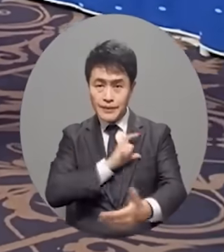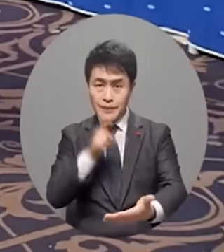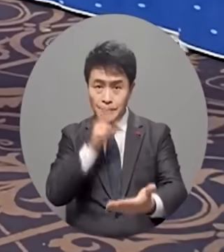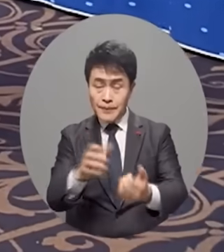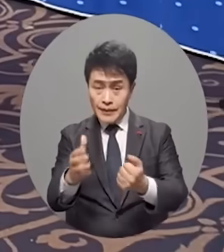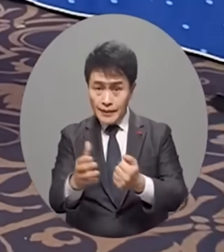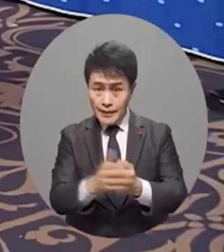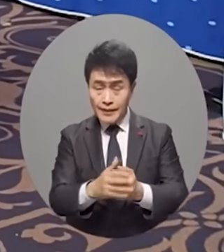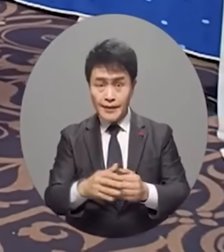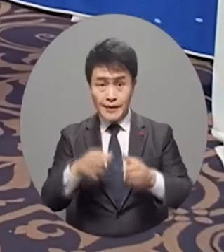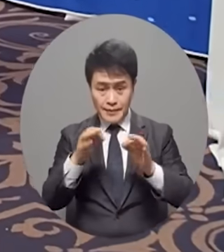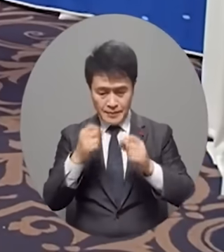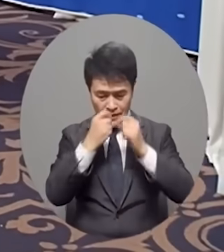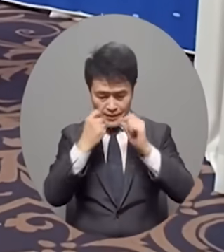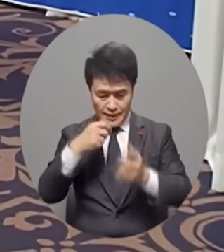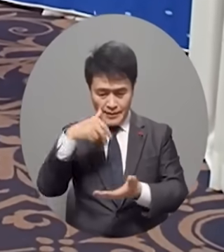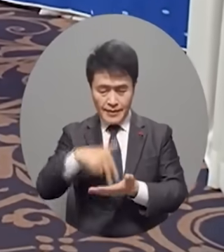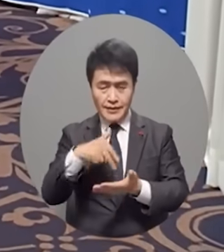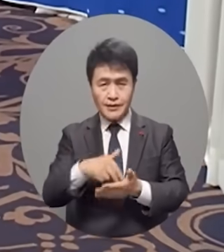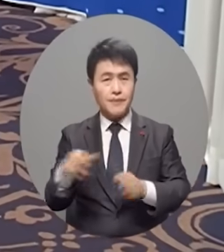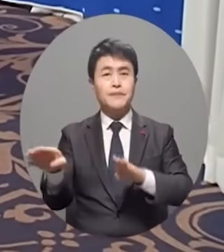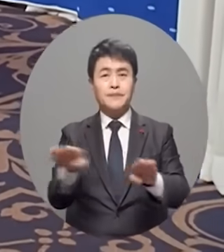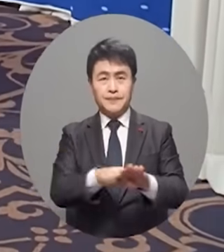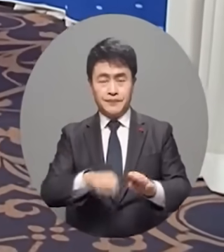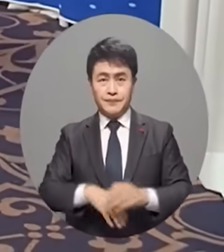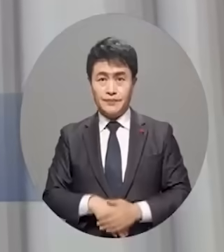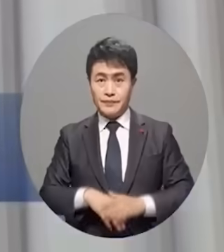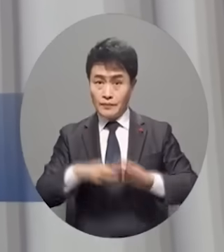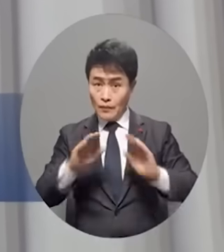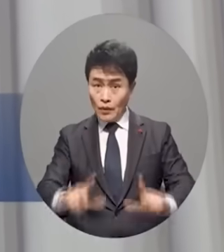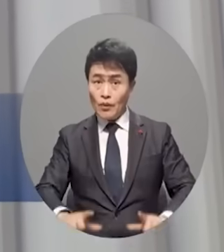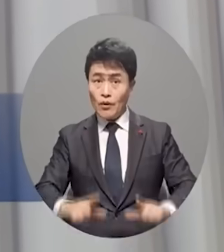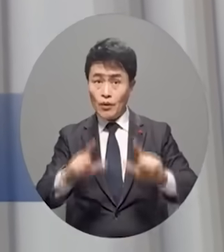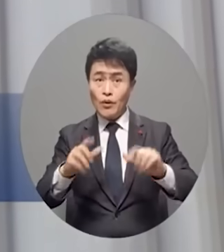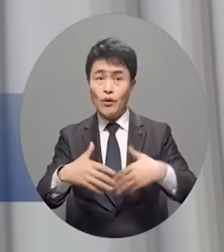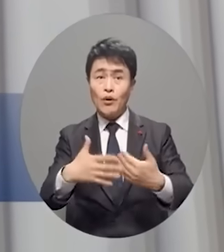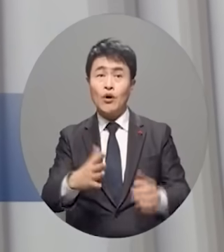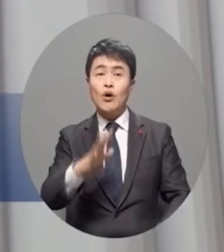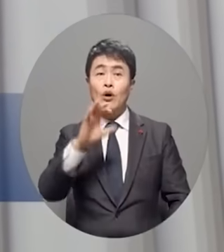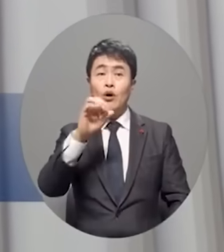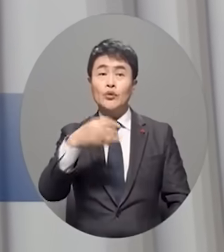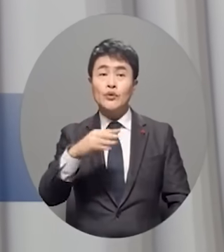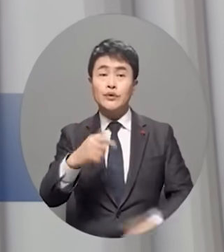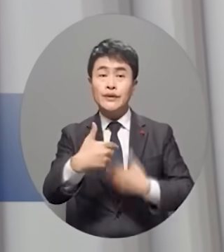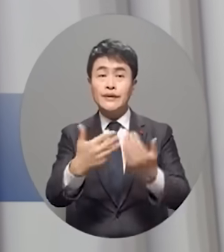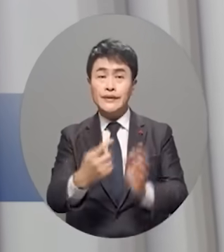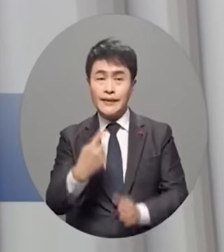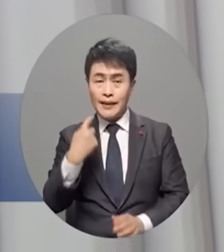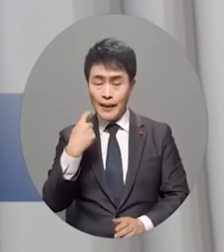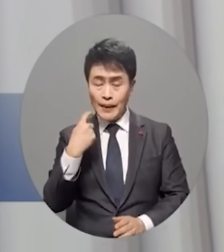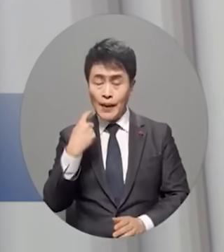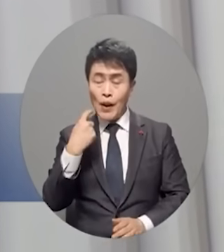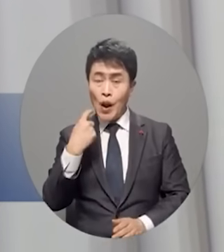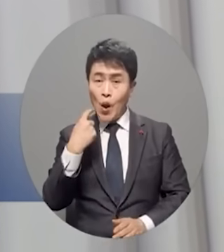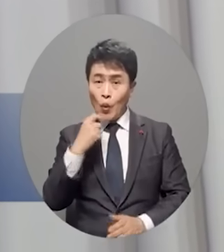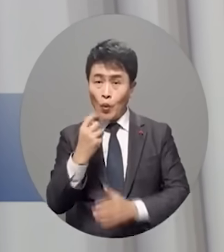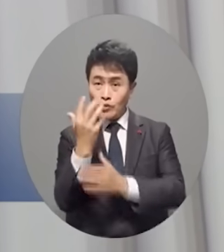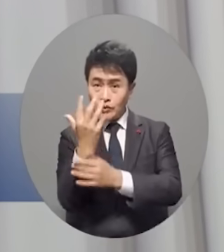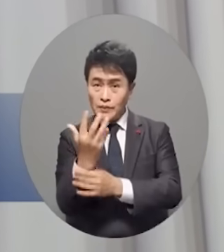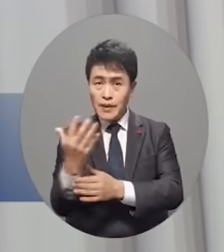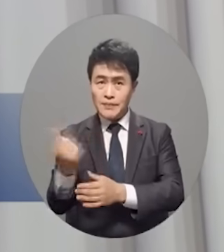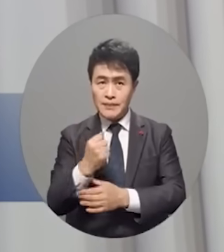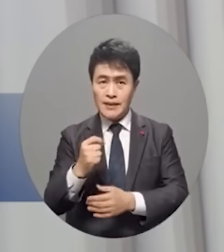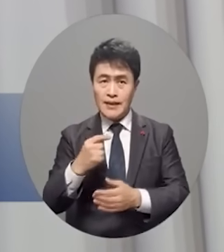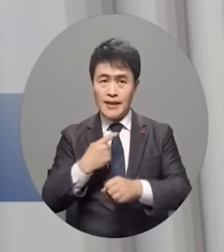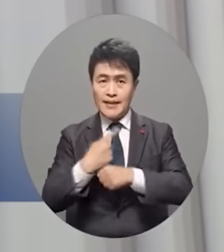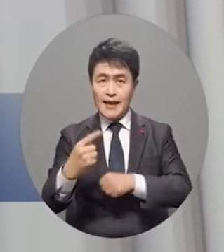선수는 개인 사정을 이유로 참석하지 않았습니다. 올 시즌은 유틸리티로 골든글러브 받았지만 내년에는 유격수로 골든글러브